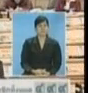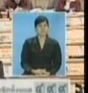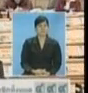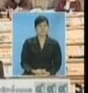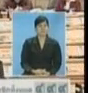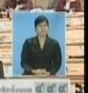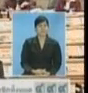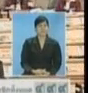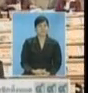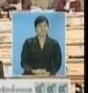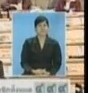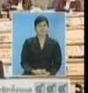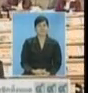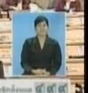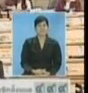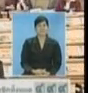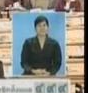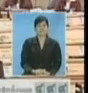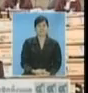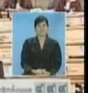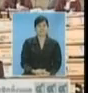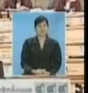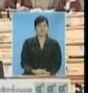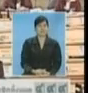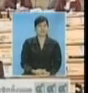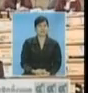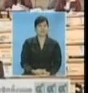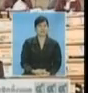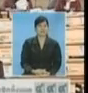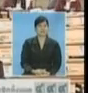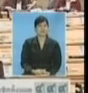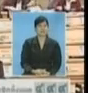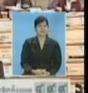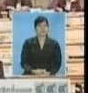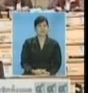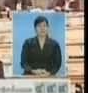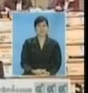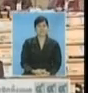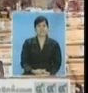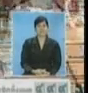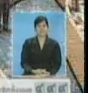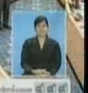นั่งแล้วไม่เป็นไรครับแต่ถ้าไม่นั่งนำตัวออกครับเชิญนะ